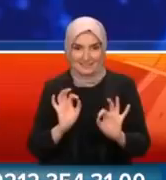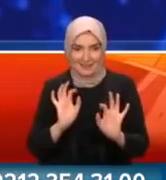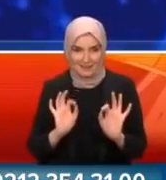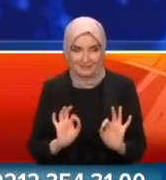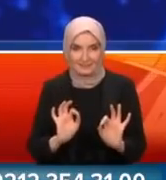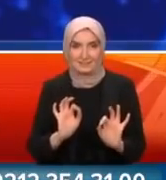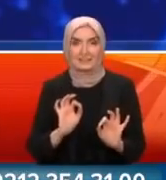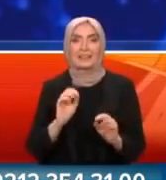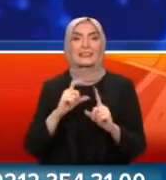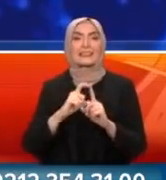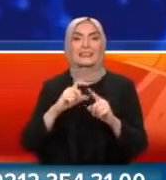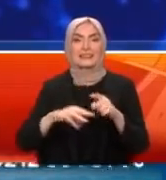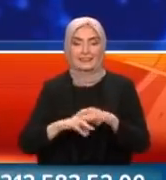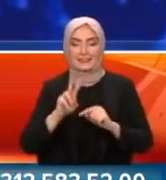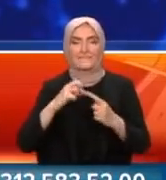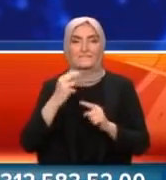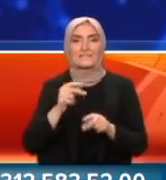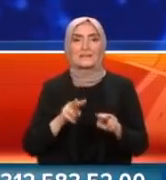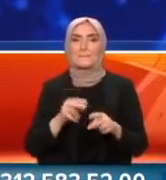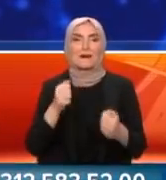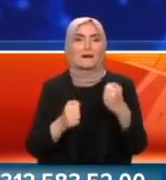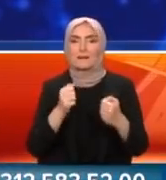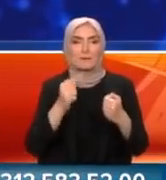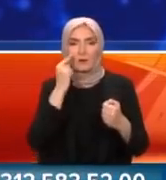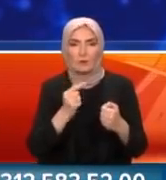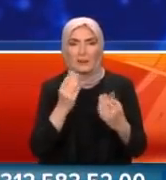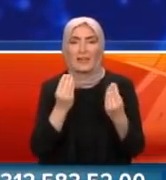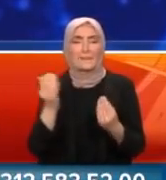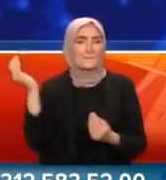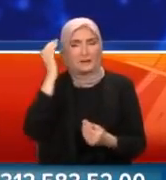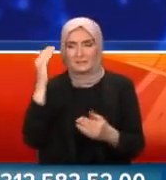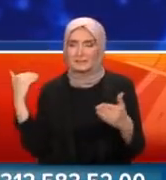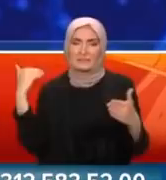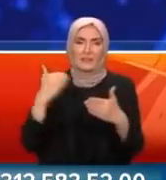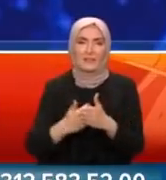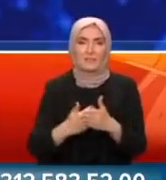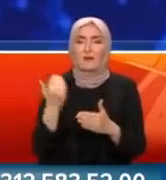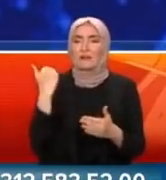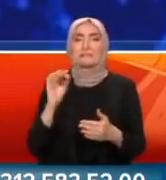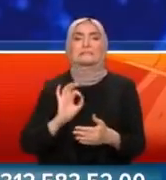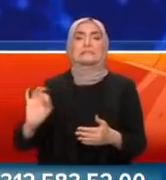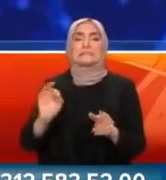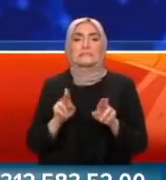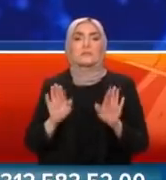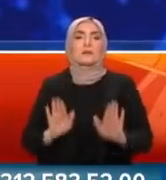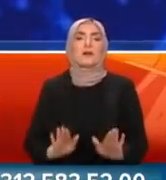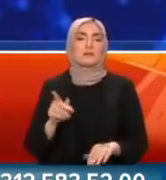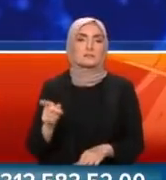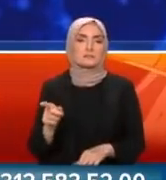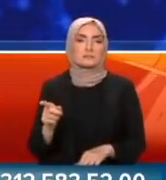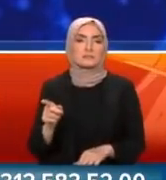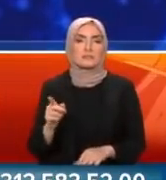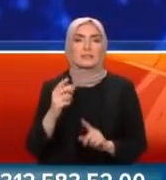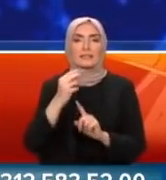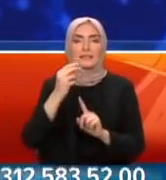kalmış basıl Bürokrasi Ve Siyaset de güçlü uzantıları olan ithalatçı lobi